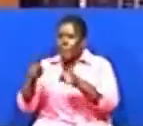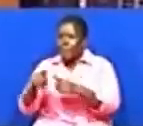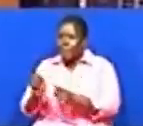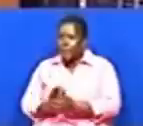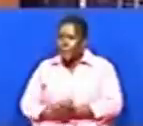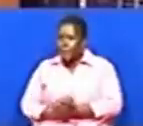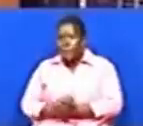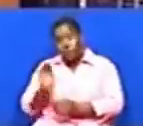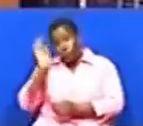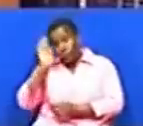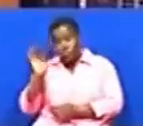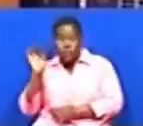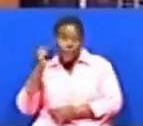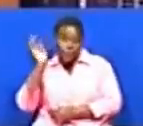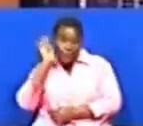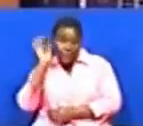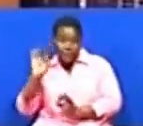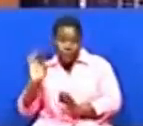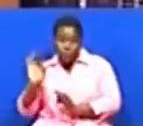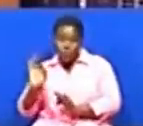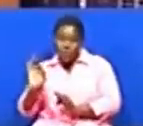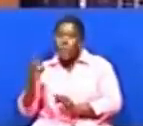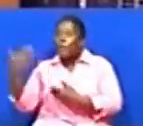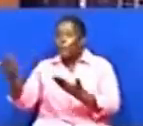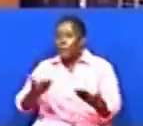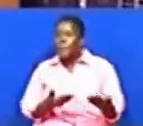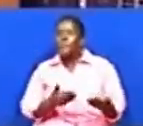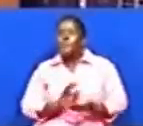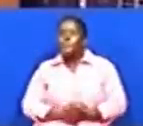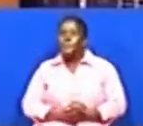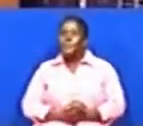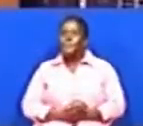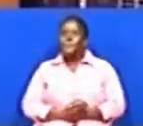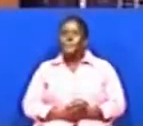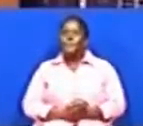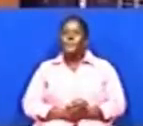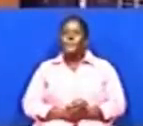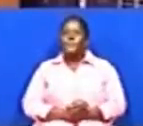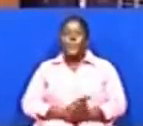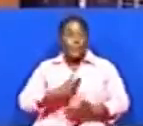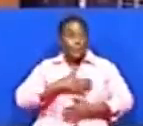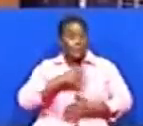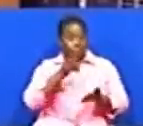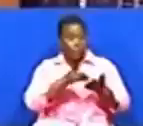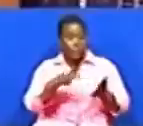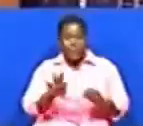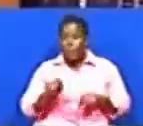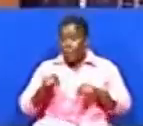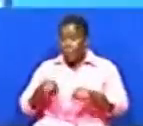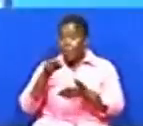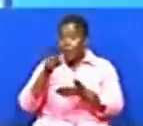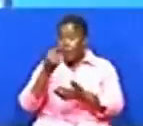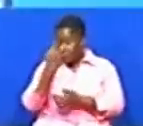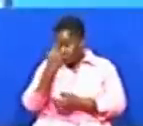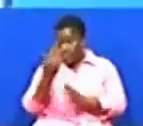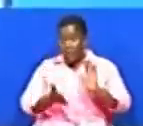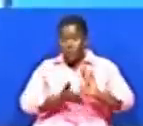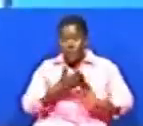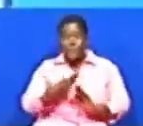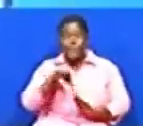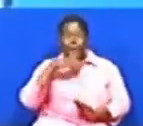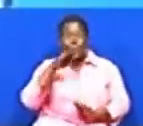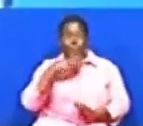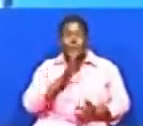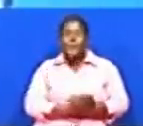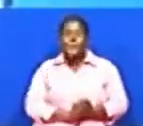ripoti mbalimbali za Dodoma. Anet Andrew, kama unanipata vizuri, tafadhali jiunge nasi katika TBC Radio Dar es Salaam. Na hapa Dodoma tunaanza